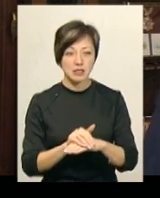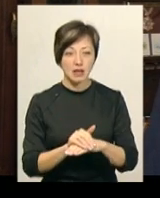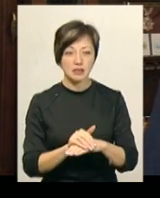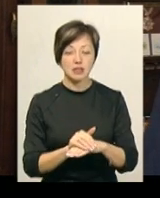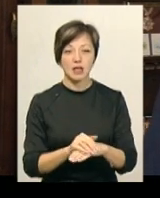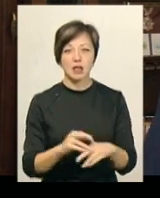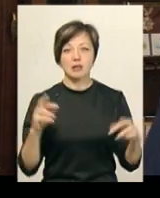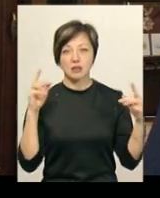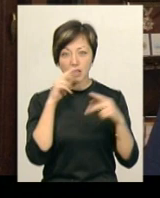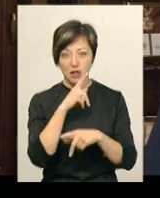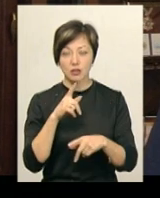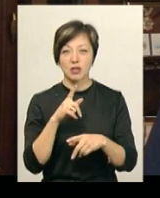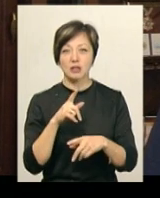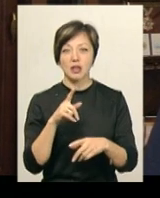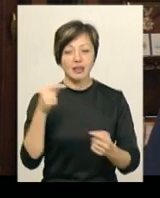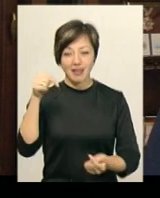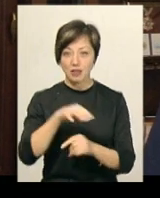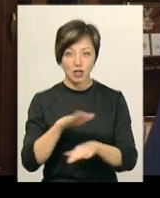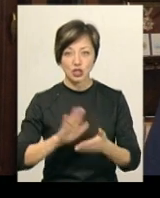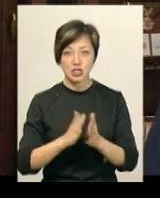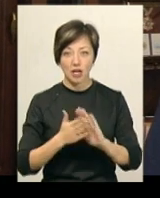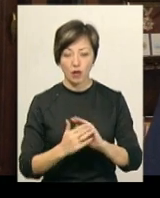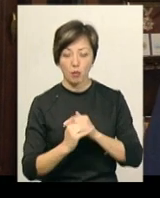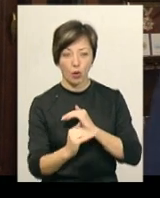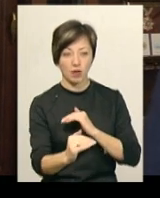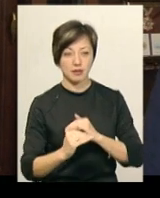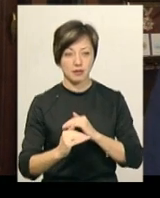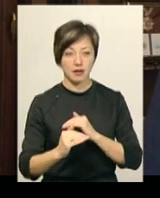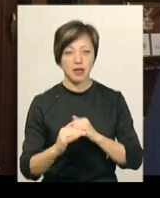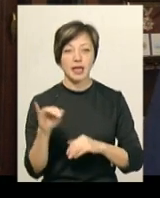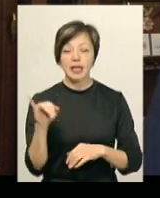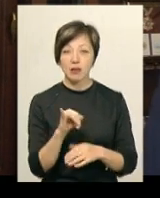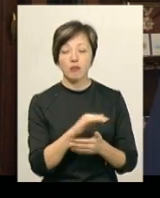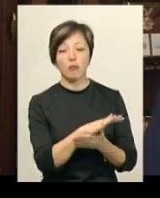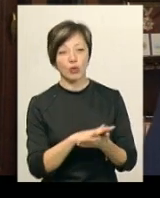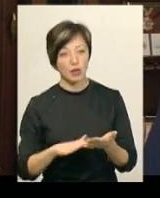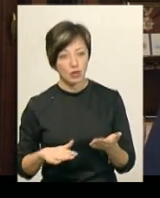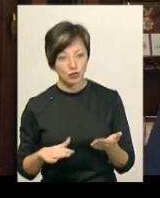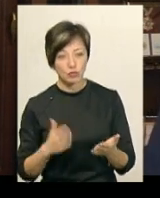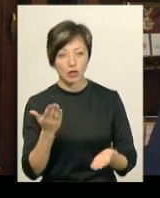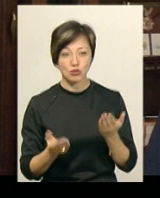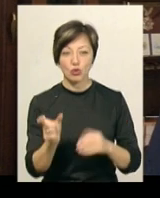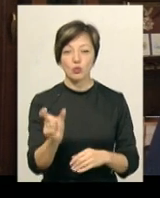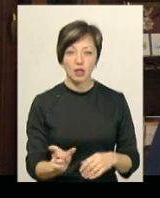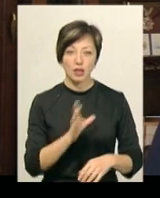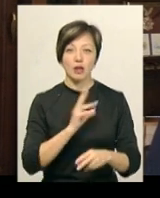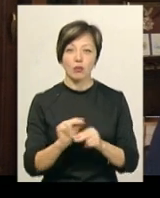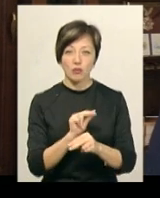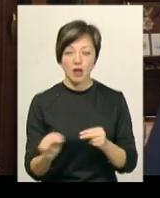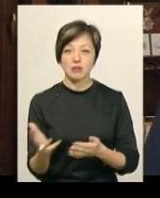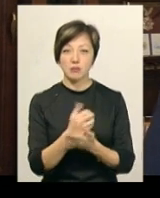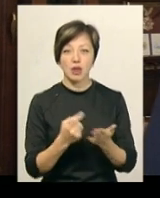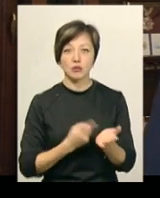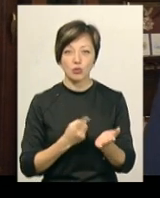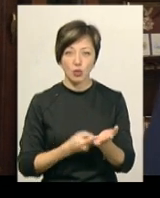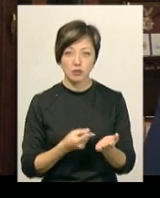неналежного стану даного дорожнього покриття. І в подальшому, якщо людина лікувалася, збирати докази,